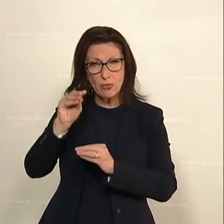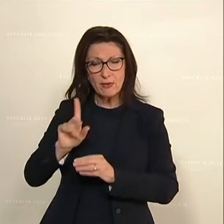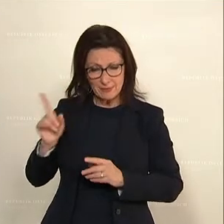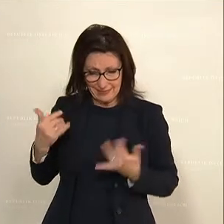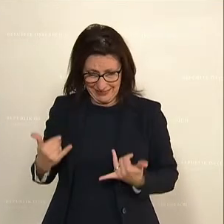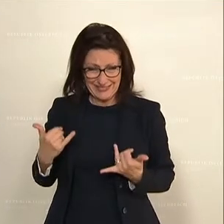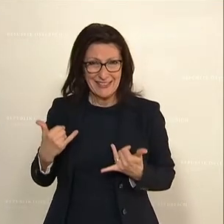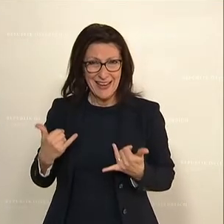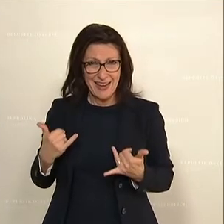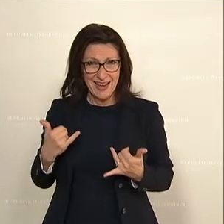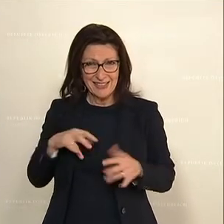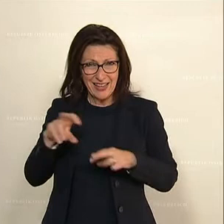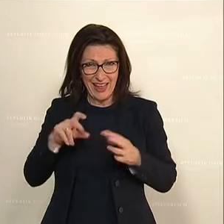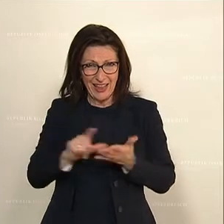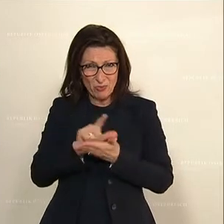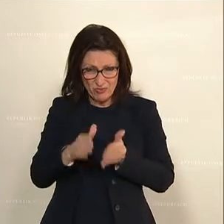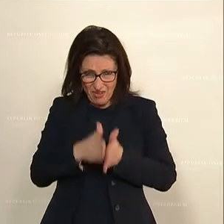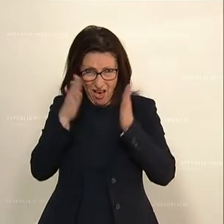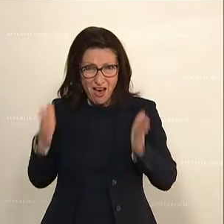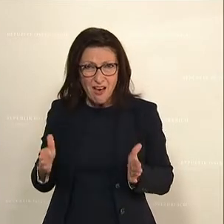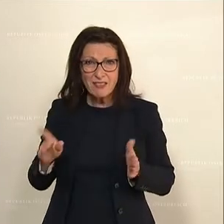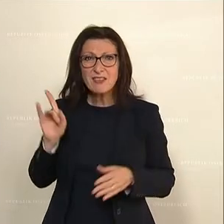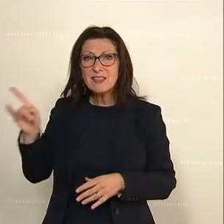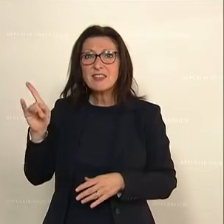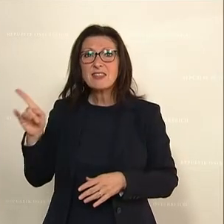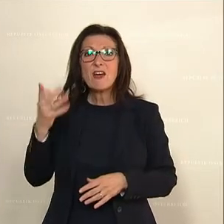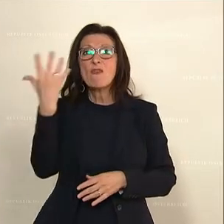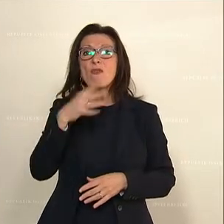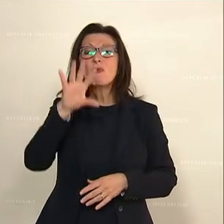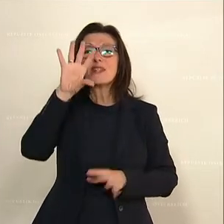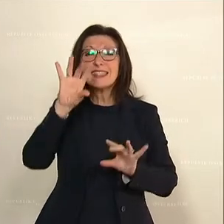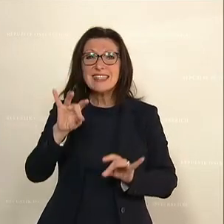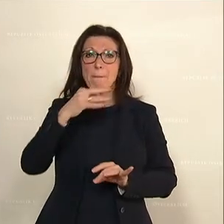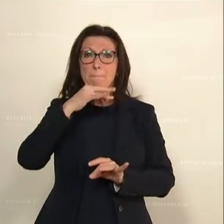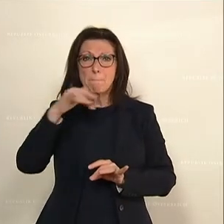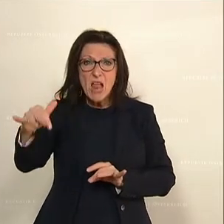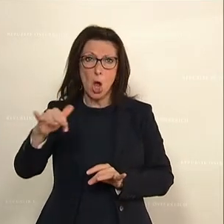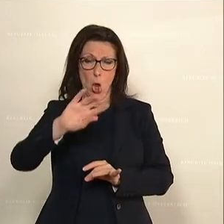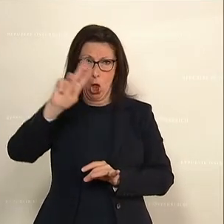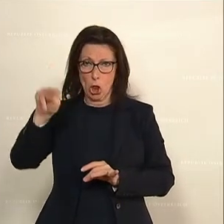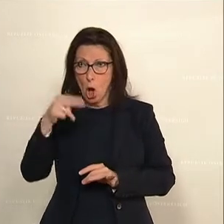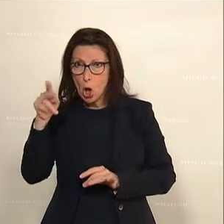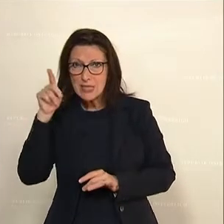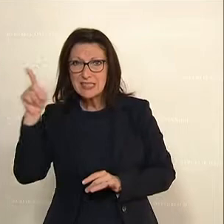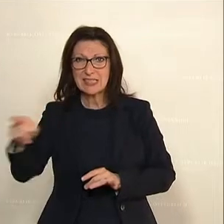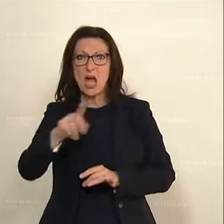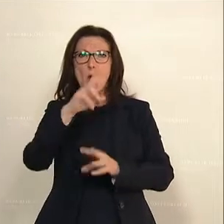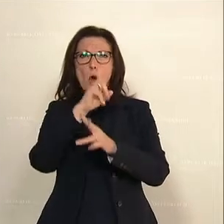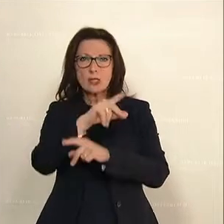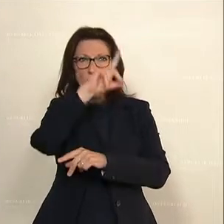dieser Legislaturperiode beschlossen wurde, 510 Millionen Euro den Österreichern